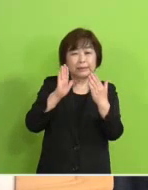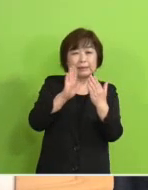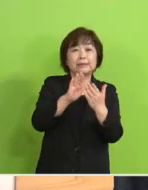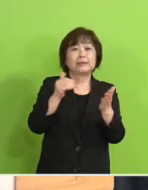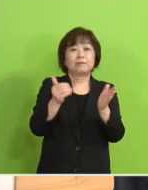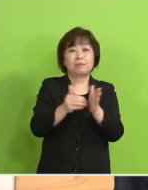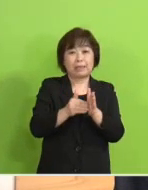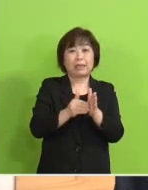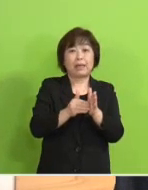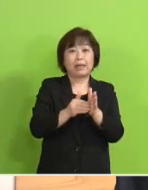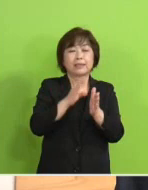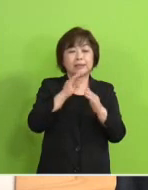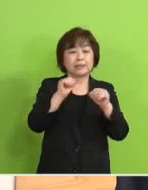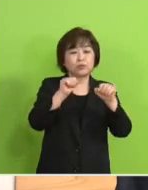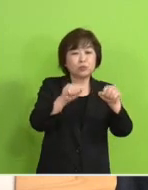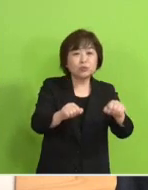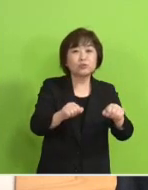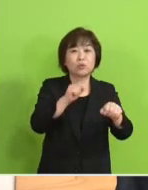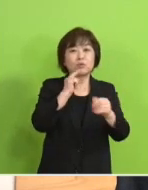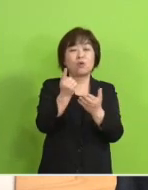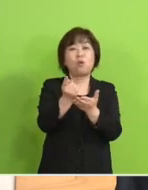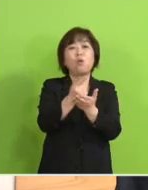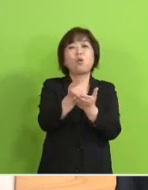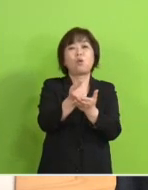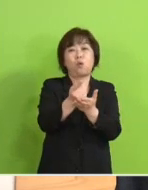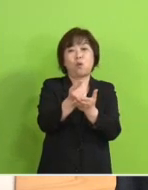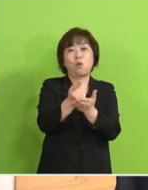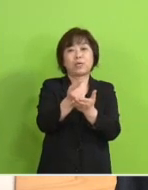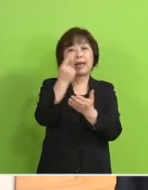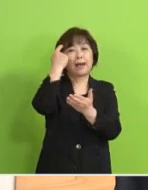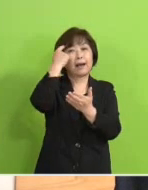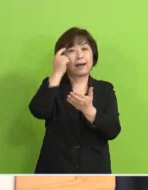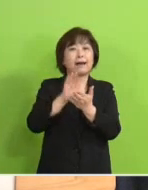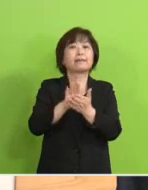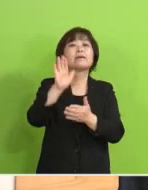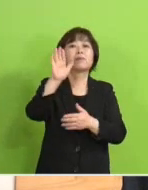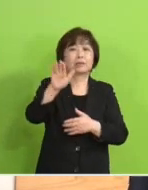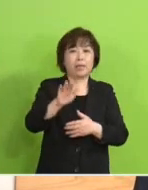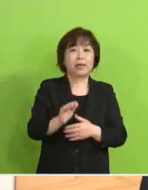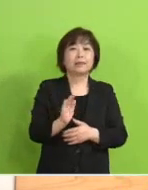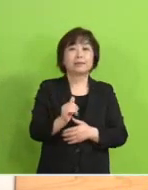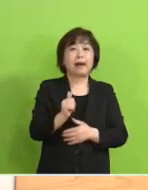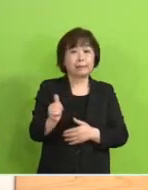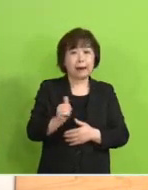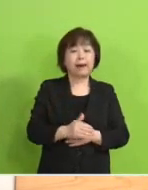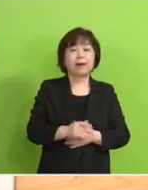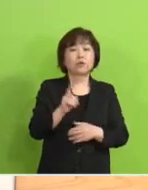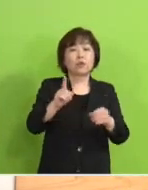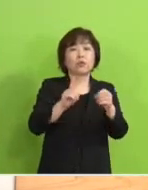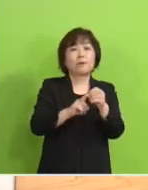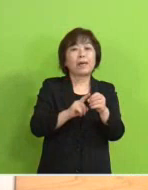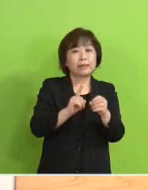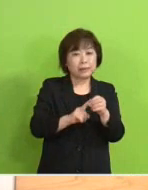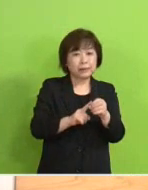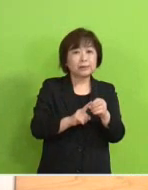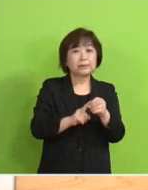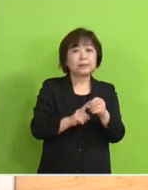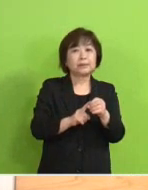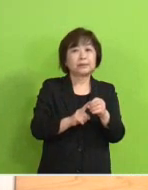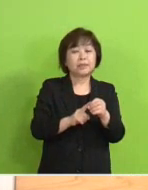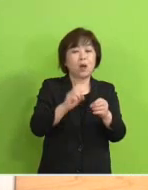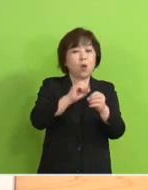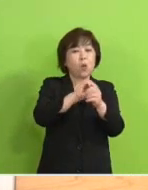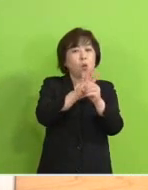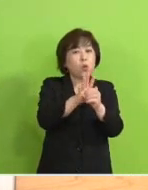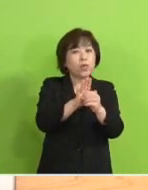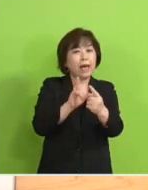で、実施をするという方向で考えておりました。ただそのために、コ